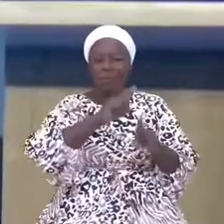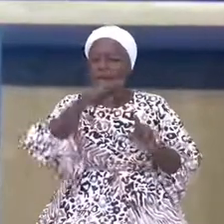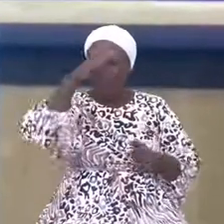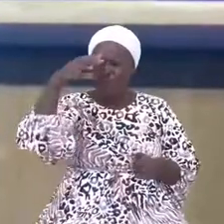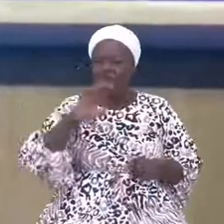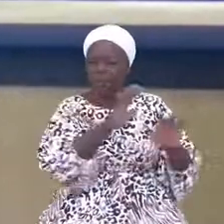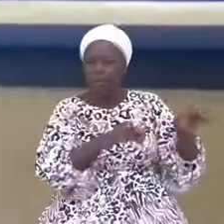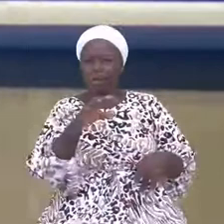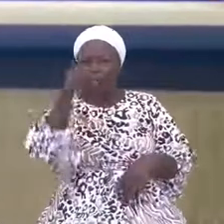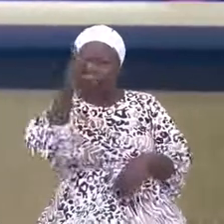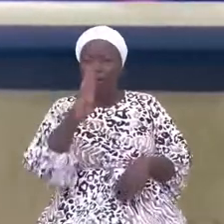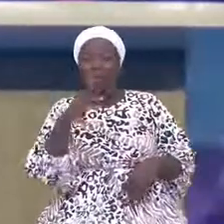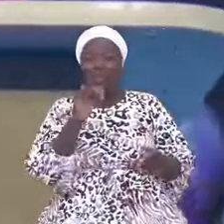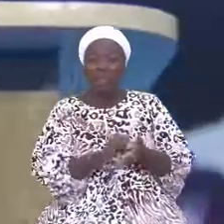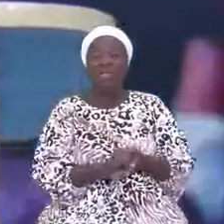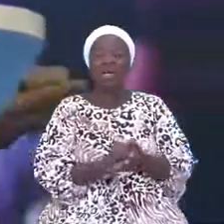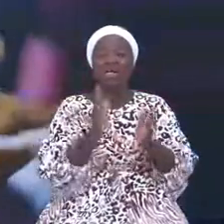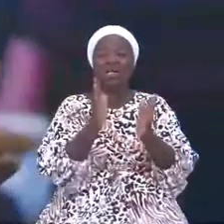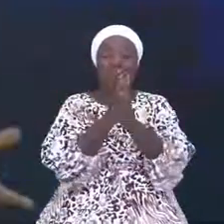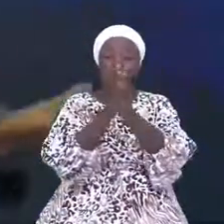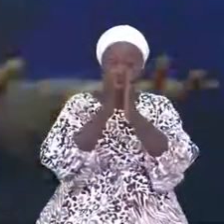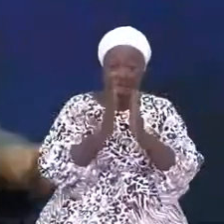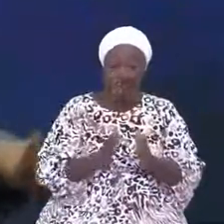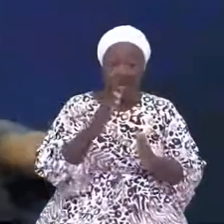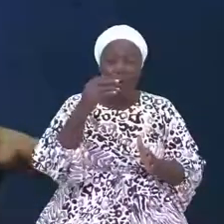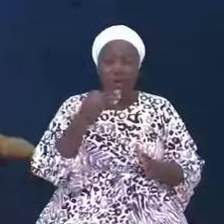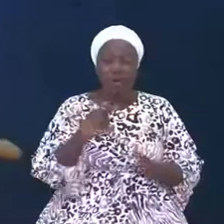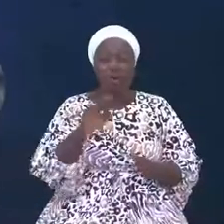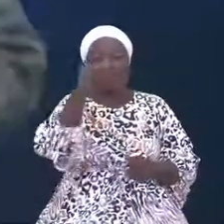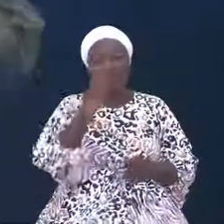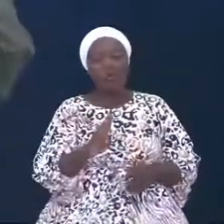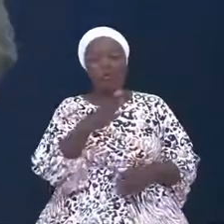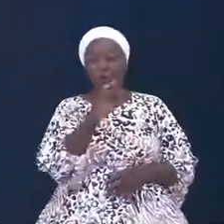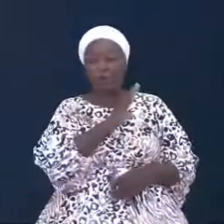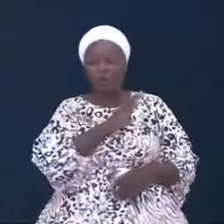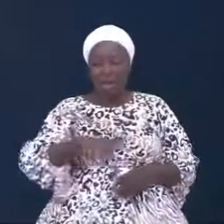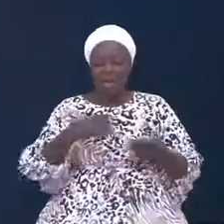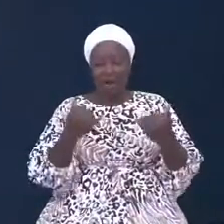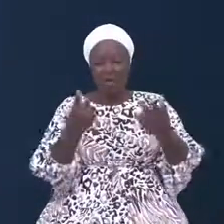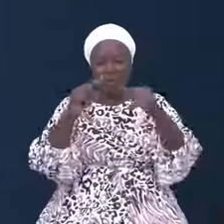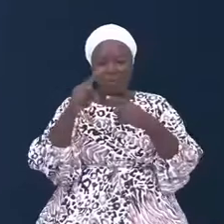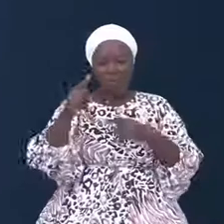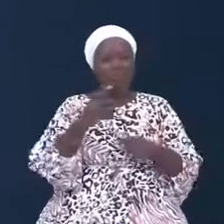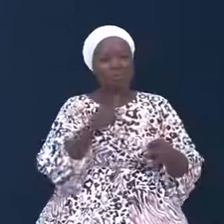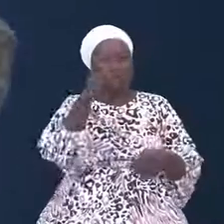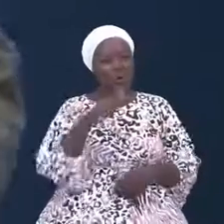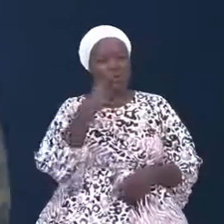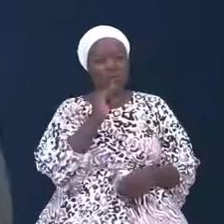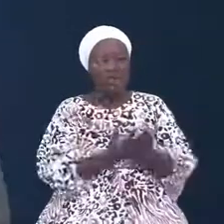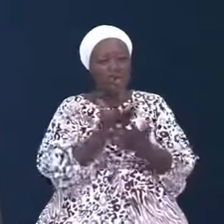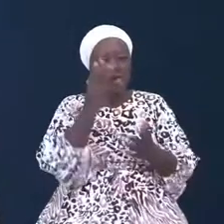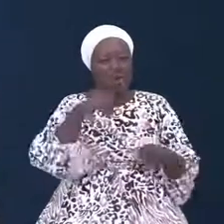médiateur n'allait pas t'atteindre. Mais à cause de la miséricorde de Dieu, la miséricorde médiatrice te